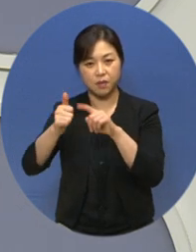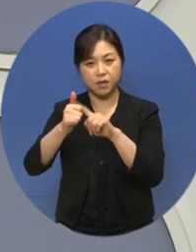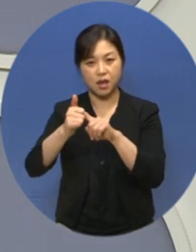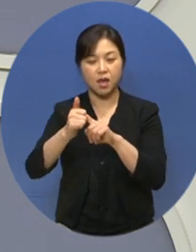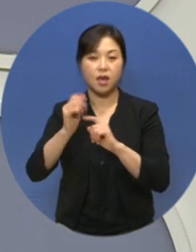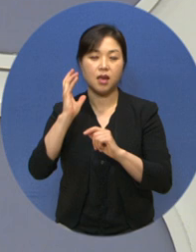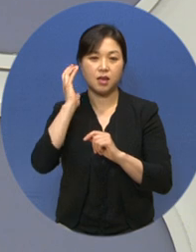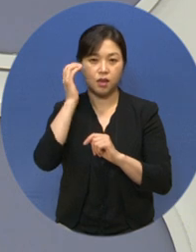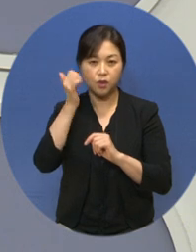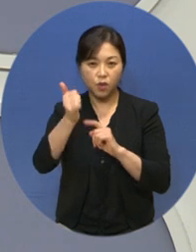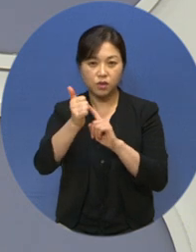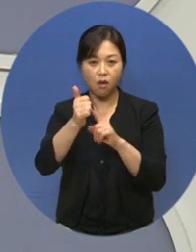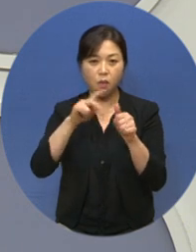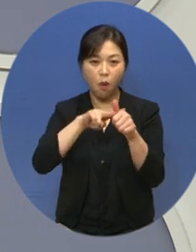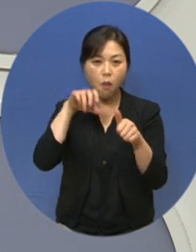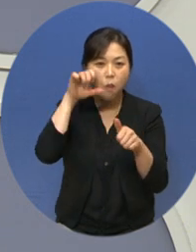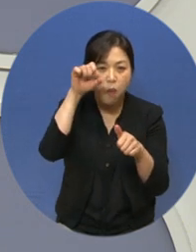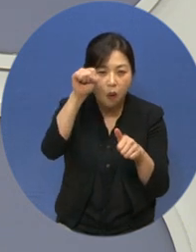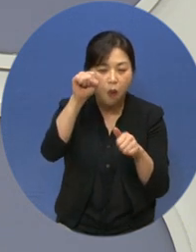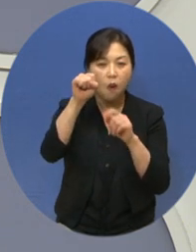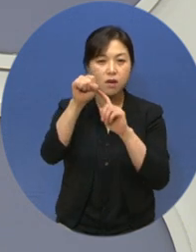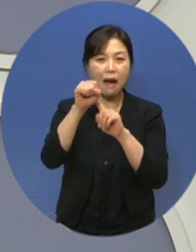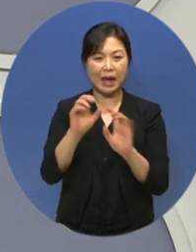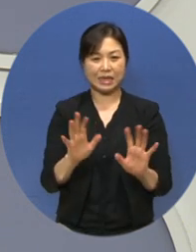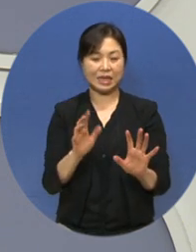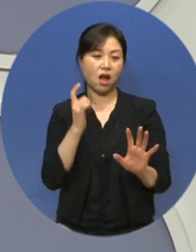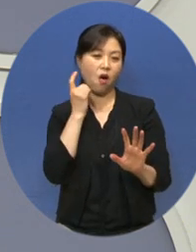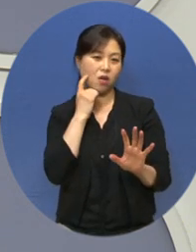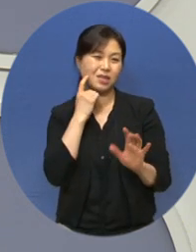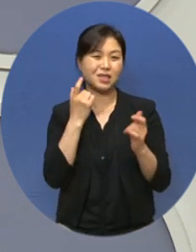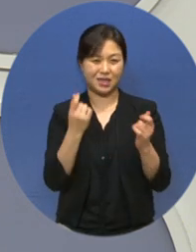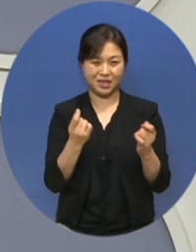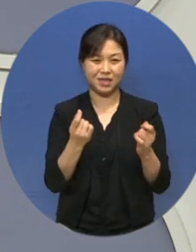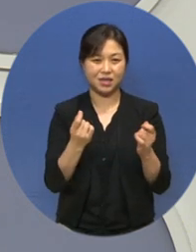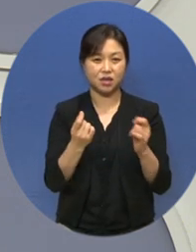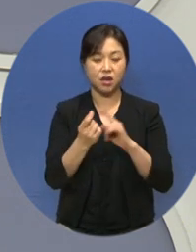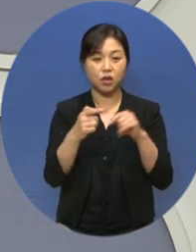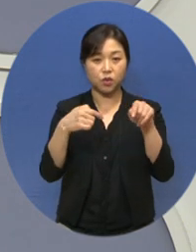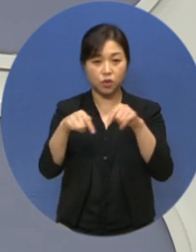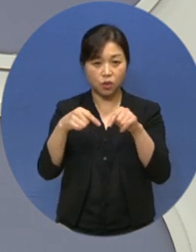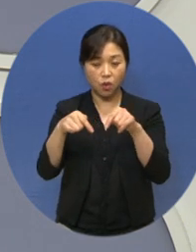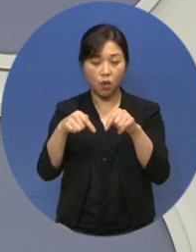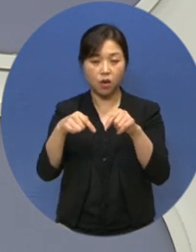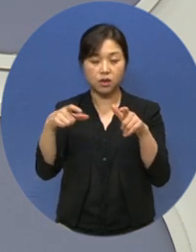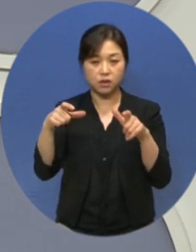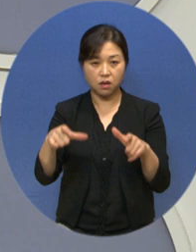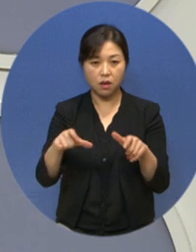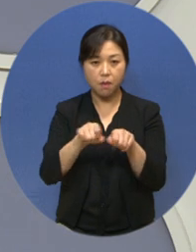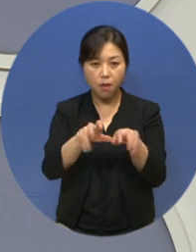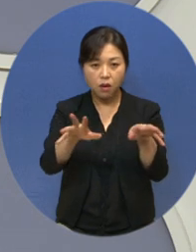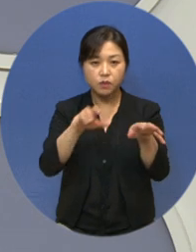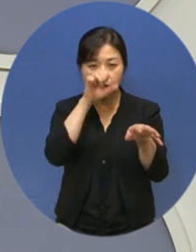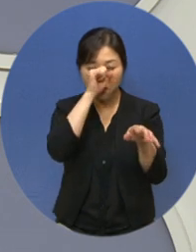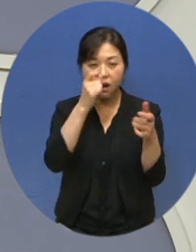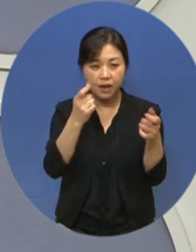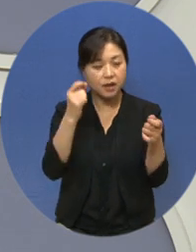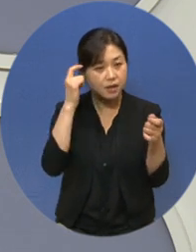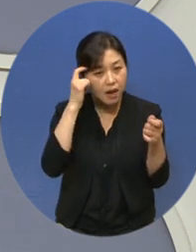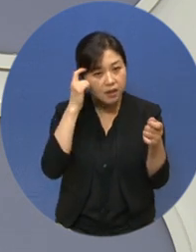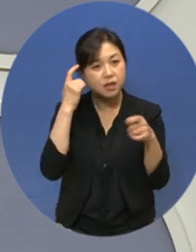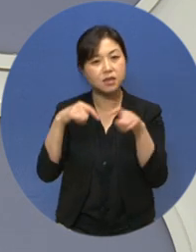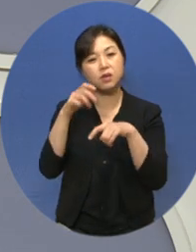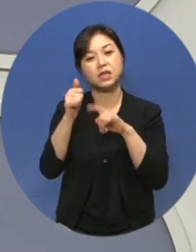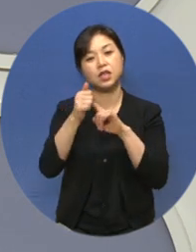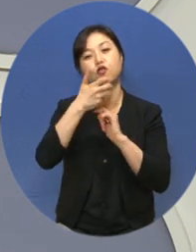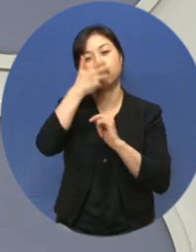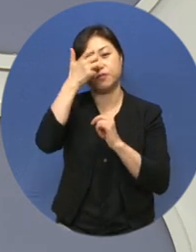도전이 가치가 도저히 정책의 대응이 전체적으로 이제 확산 됐으면 좋겠다 는 것은 우리 정치 이기 때문에 당연히 가 녹음 인데